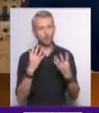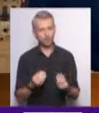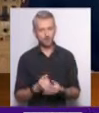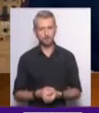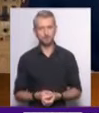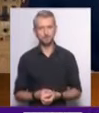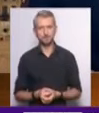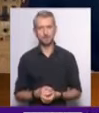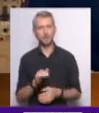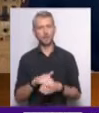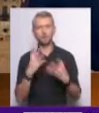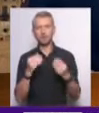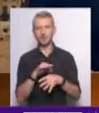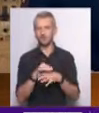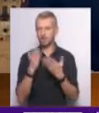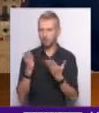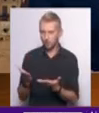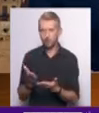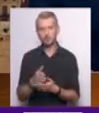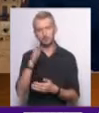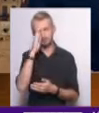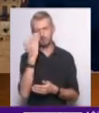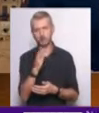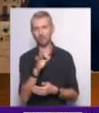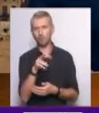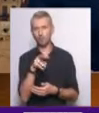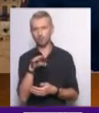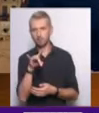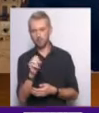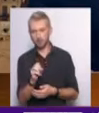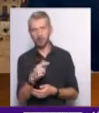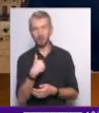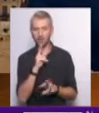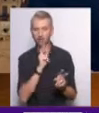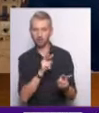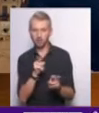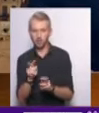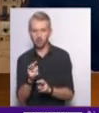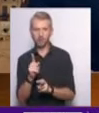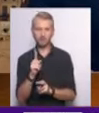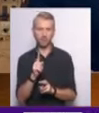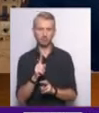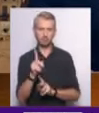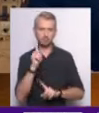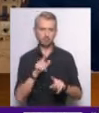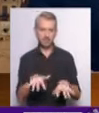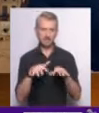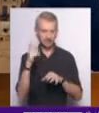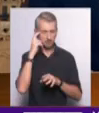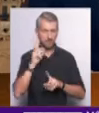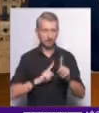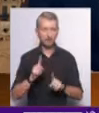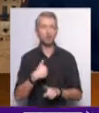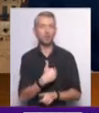Добрий день. Доброго дня, ведучий, пане Володимире. Я слідкую за вашими, за Київрадою засіданнями. І от що я